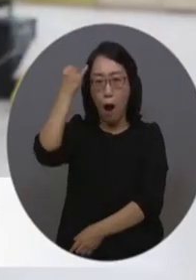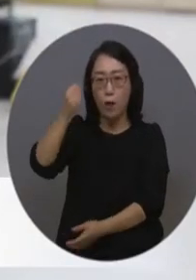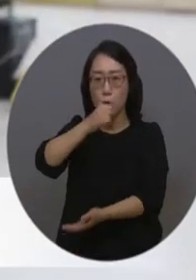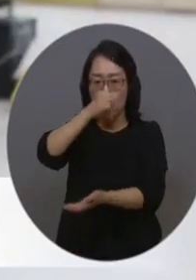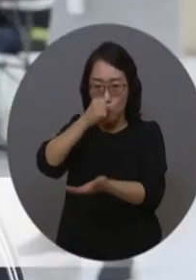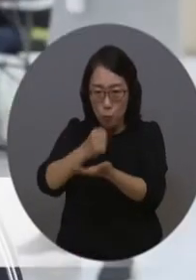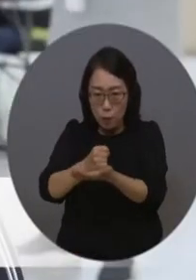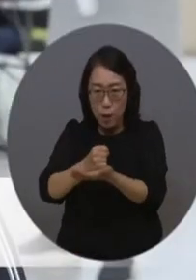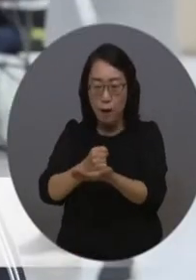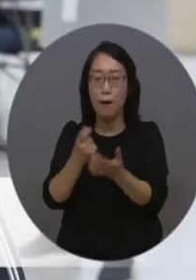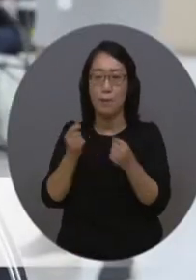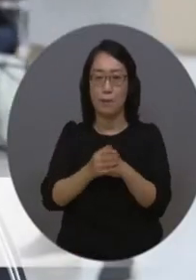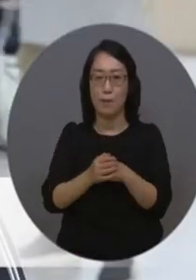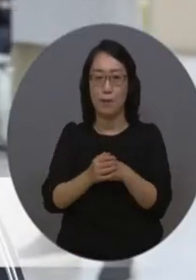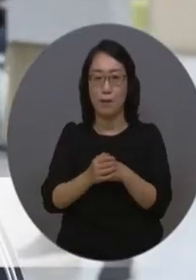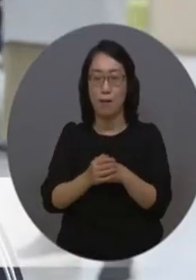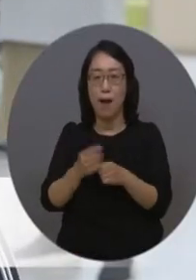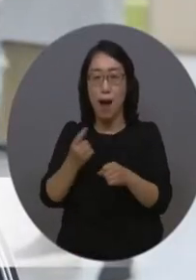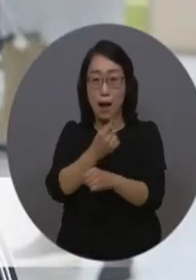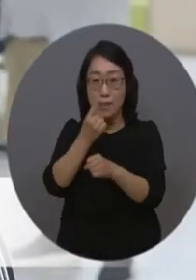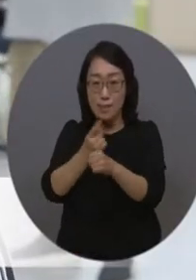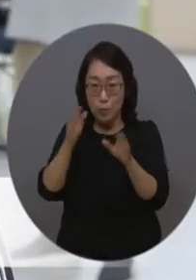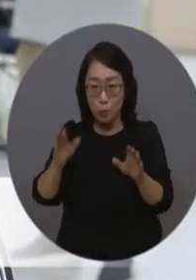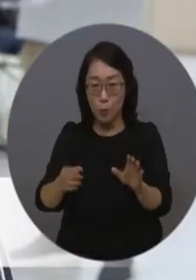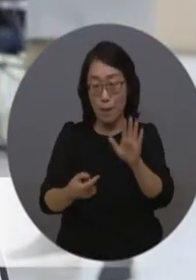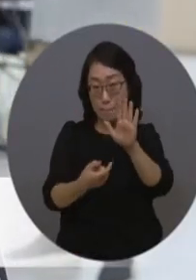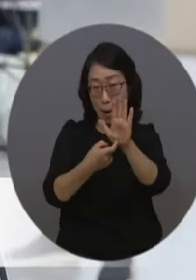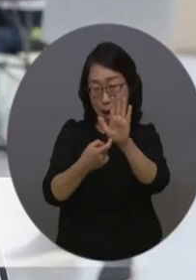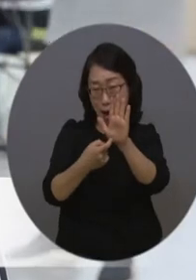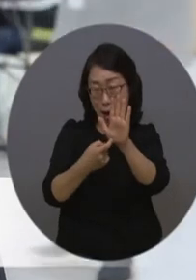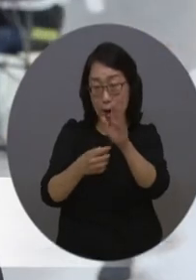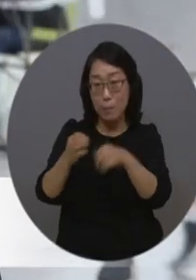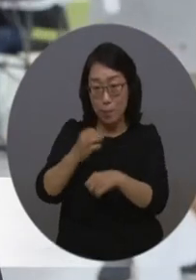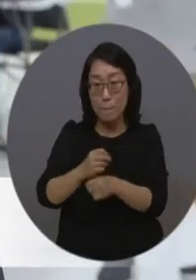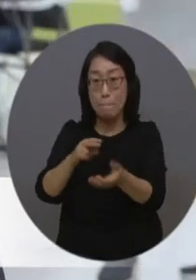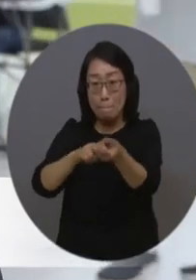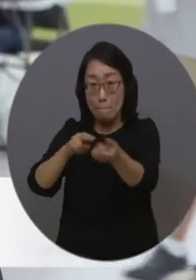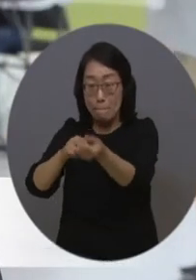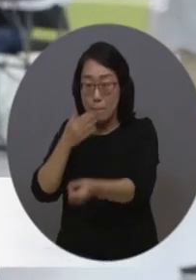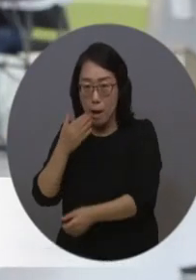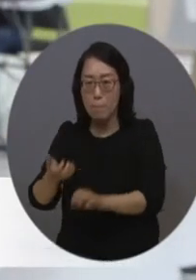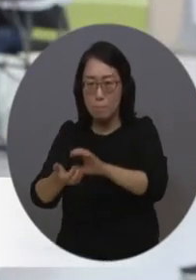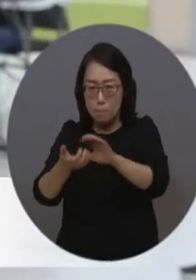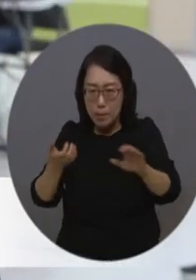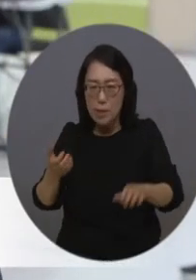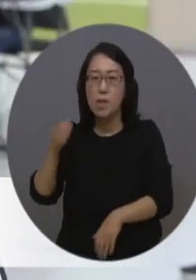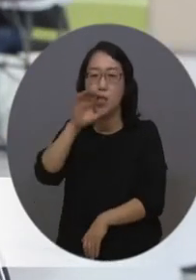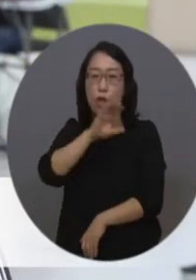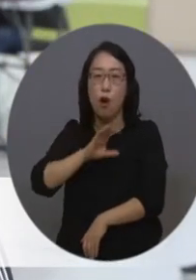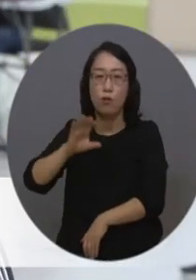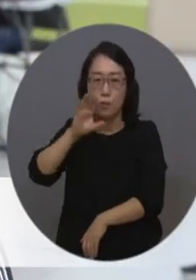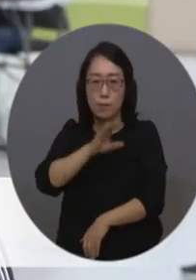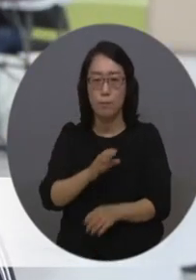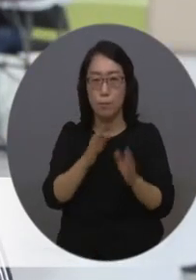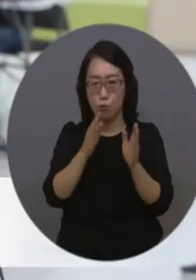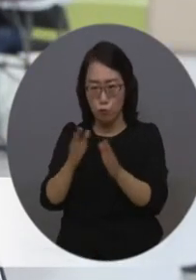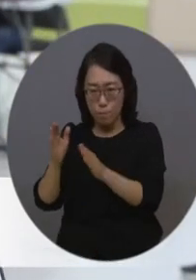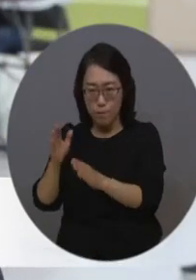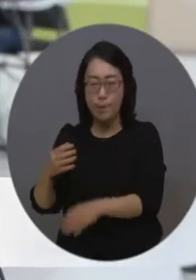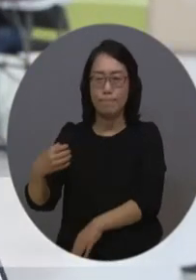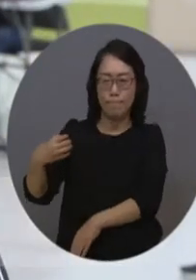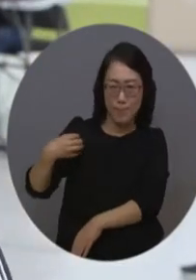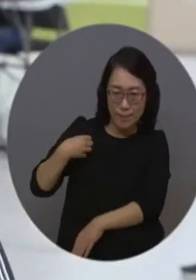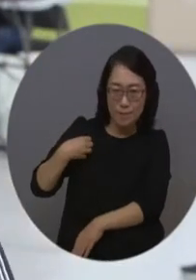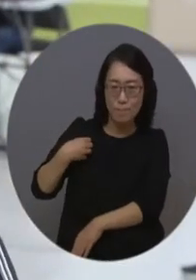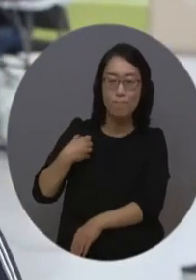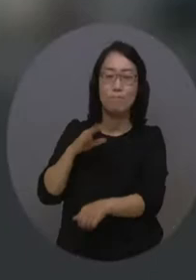아이디어이지 않을까. 한 시간 동안 고객님들을 만날 수 있는 거기 때문에 사전에 충분히 리허설과 준비를 책임지고